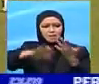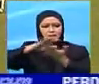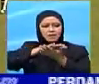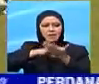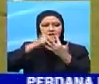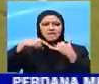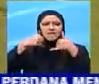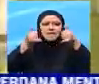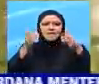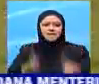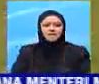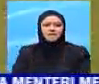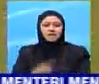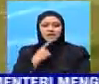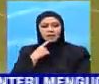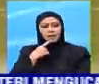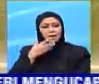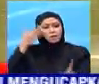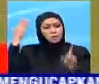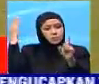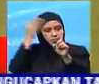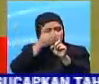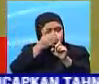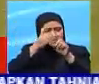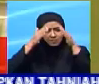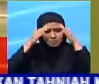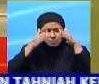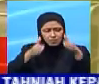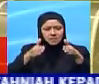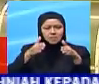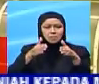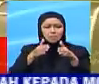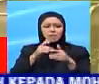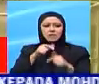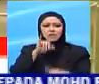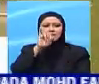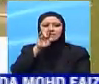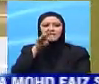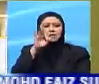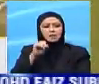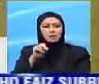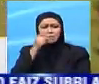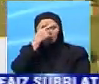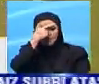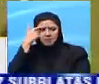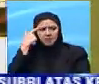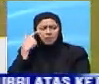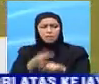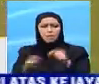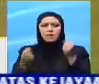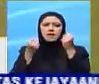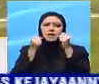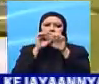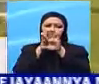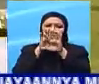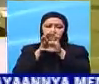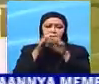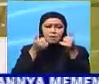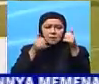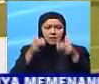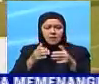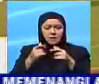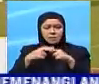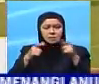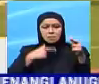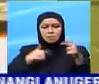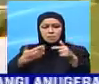pemain aspek itu diberi perhatian khusus olehfan berikutan beberapa pemain tonggak musim lalu meninggalkan pasukan itu dengan pemain